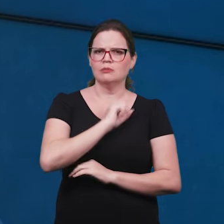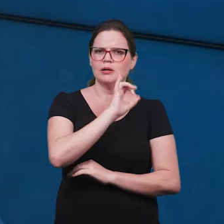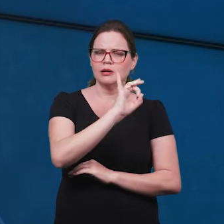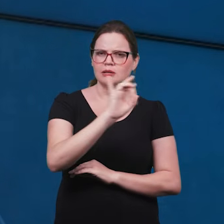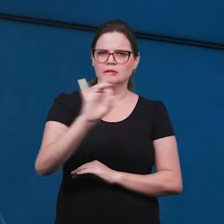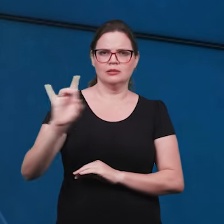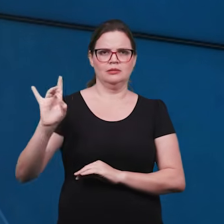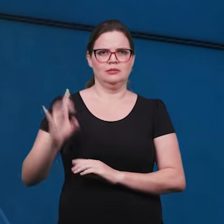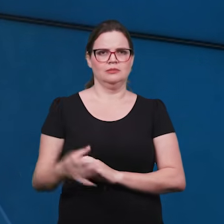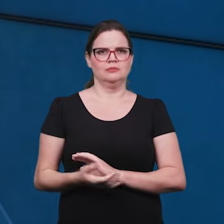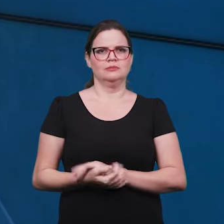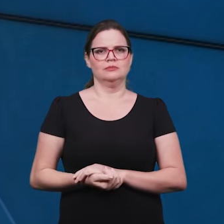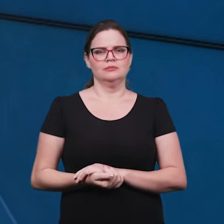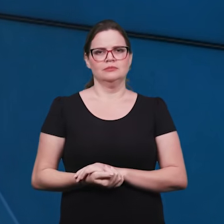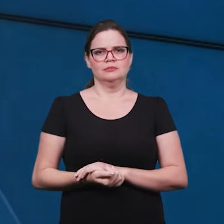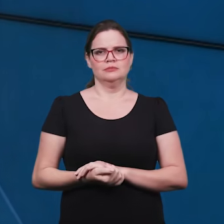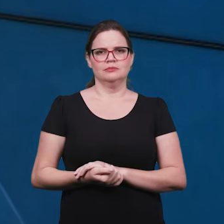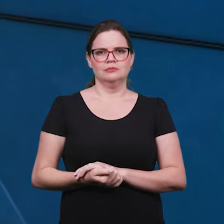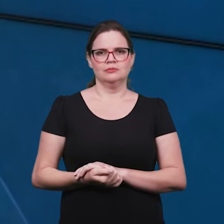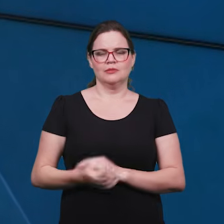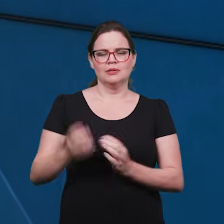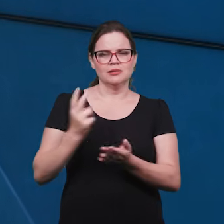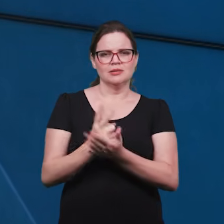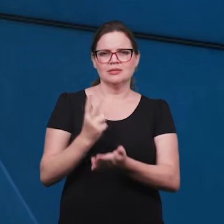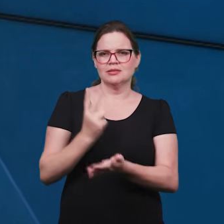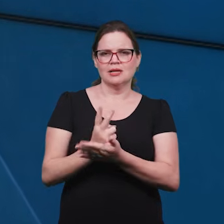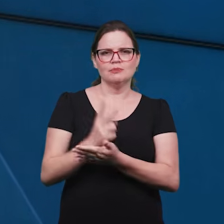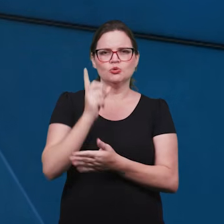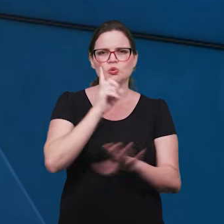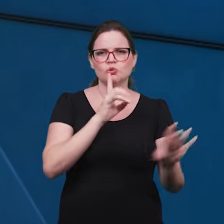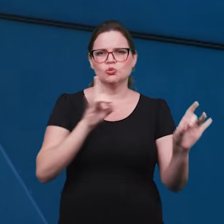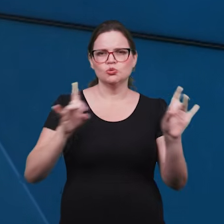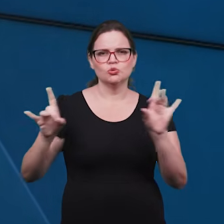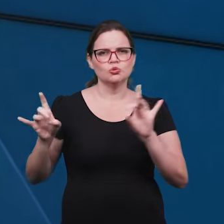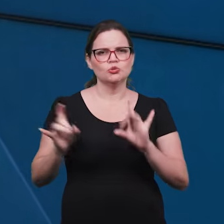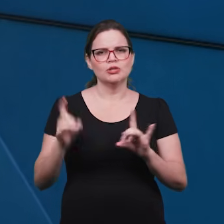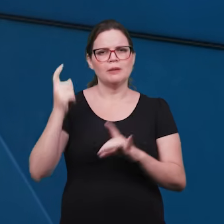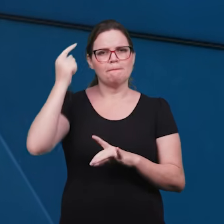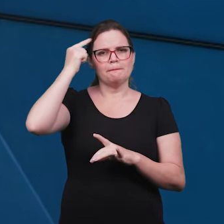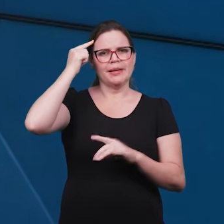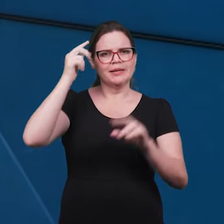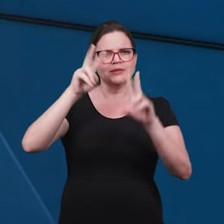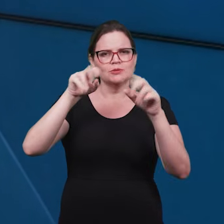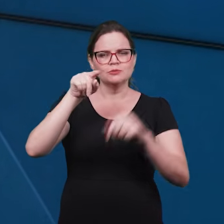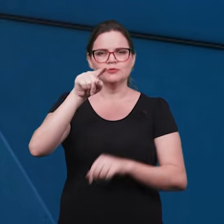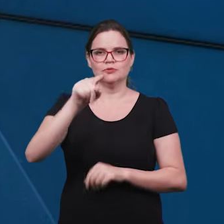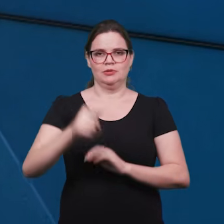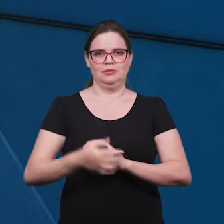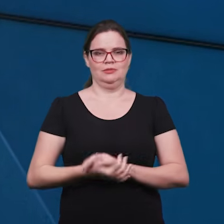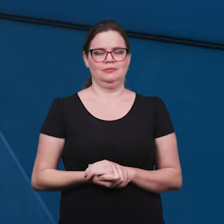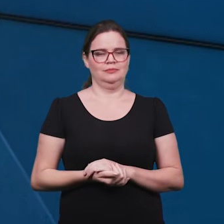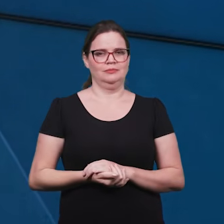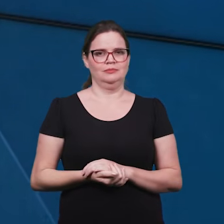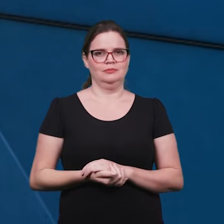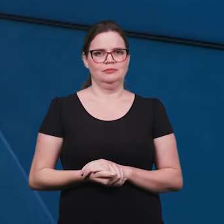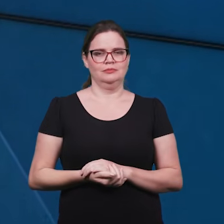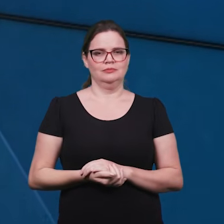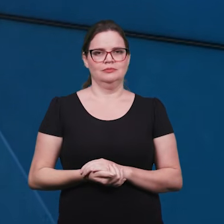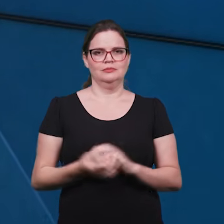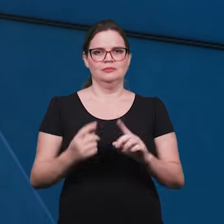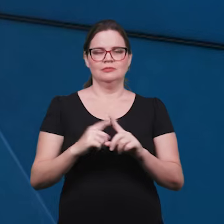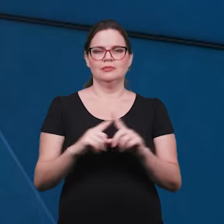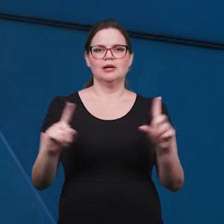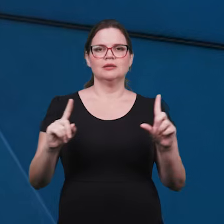каждого. Ele ama cada um, И каждую секунду cada segundo. Он думает про тебя. Ele pensa sobre você. О